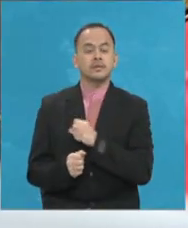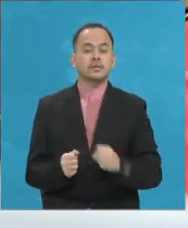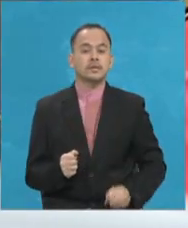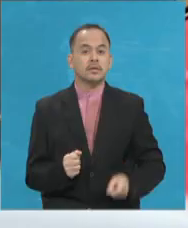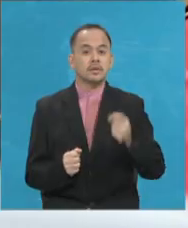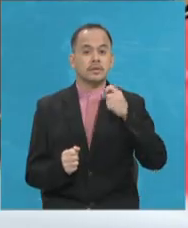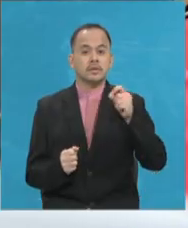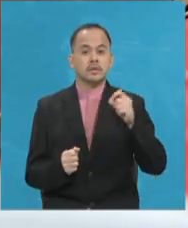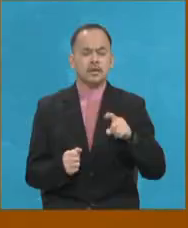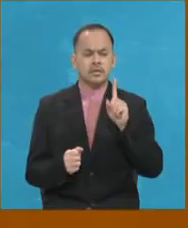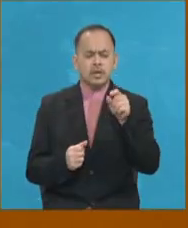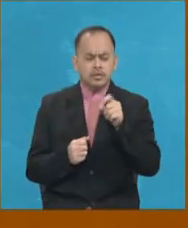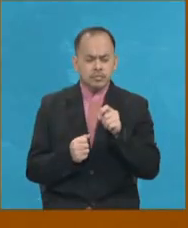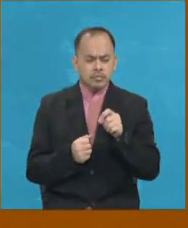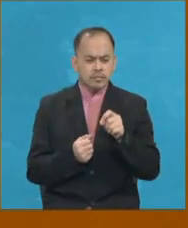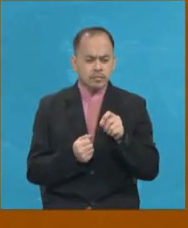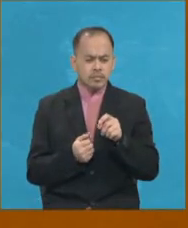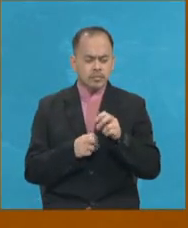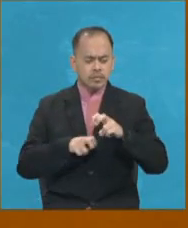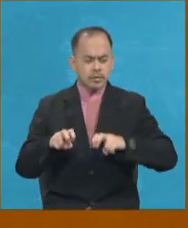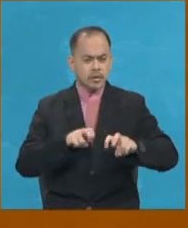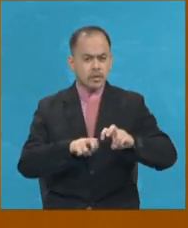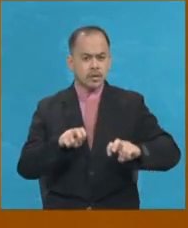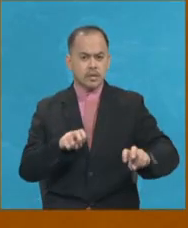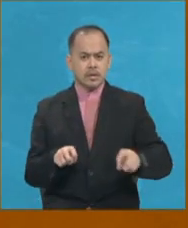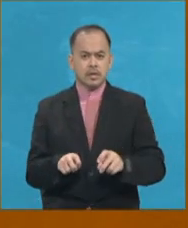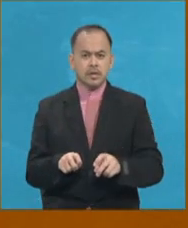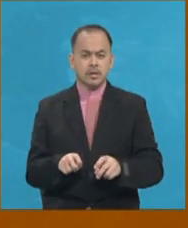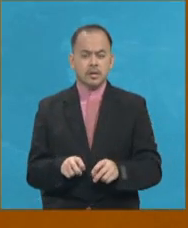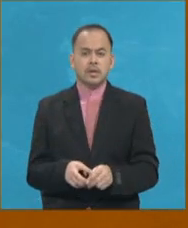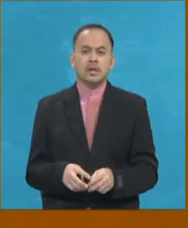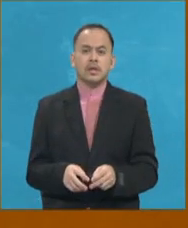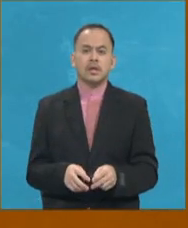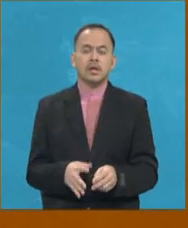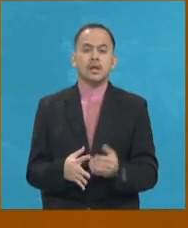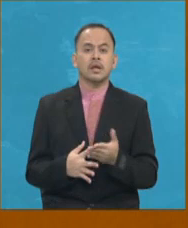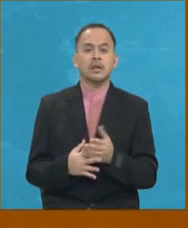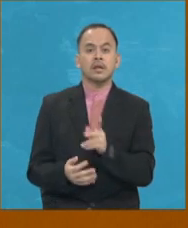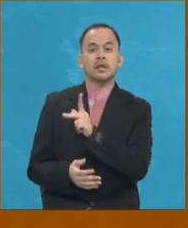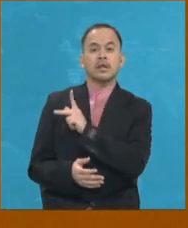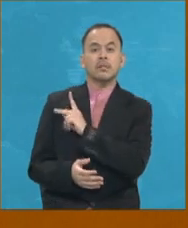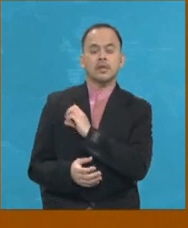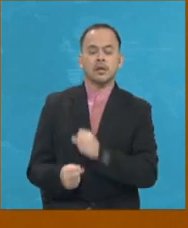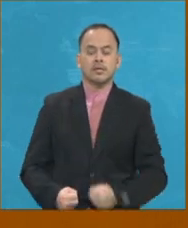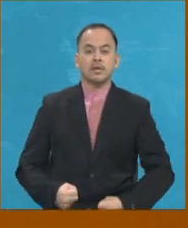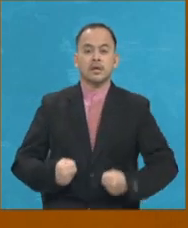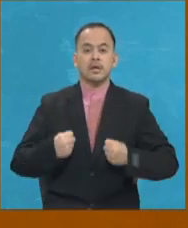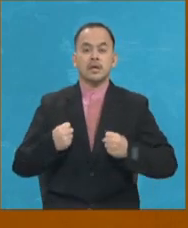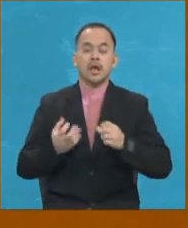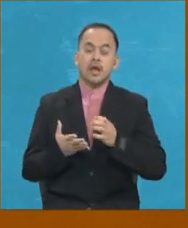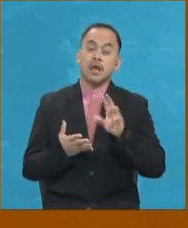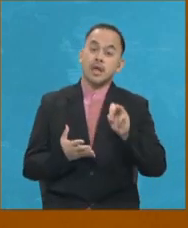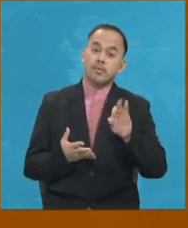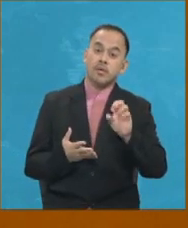Hai untuk dibuat satu kajian oleh kementerian keuangan dan ekonomi